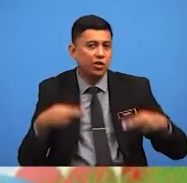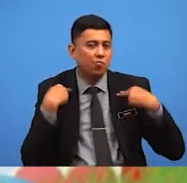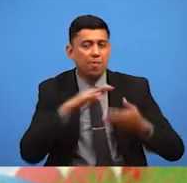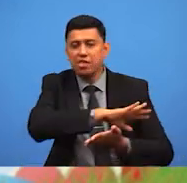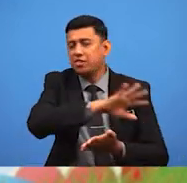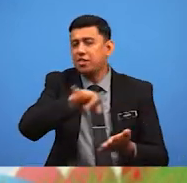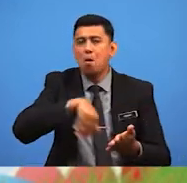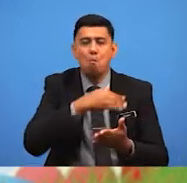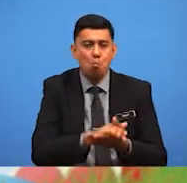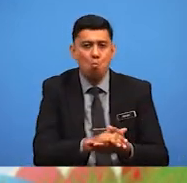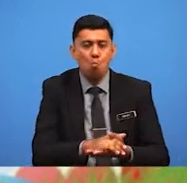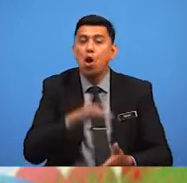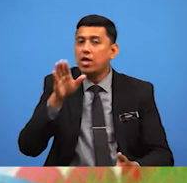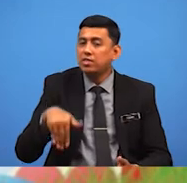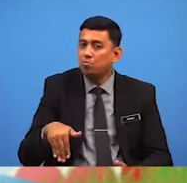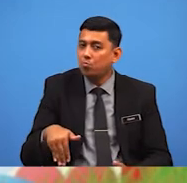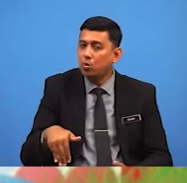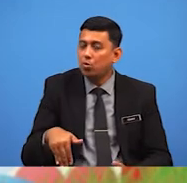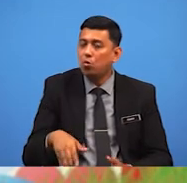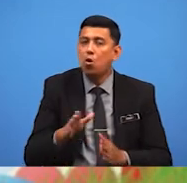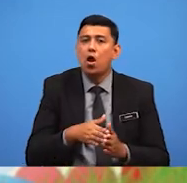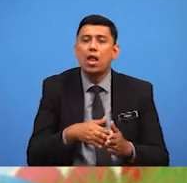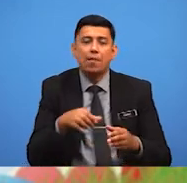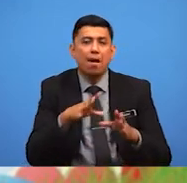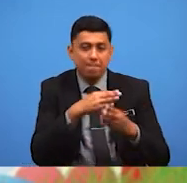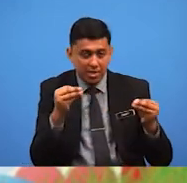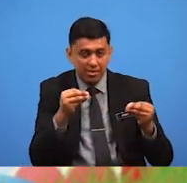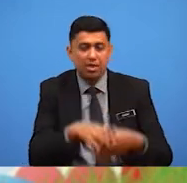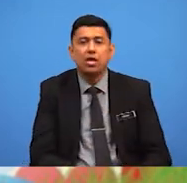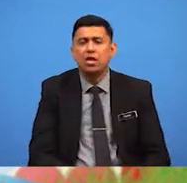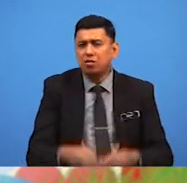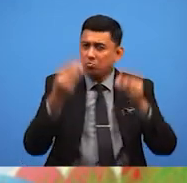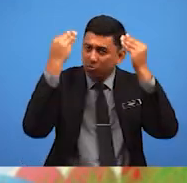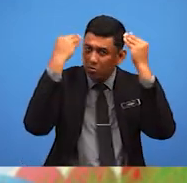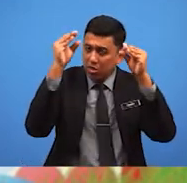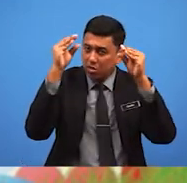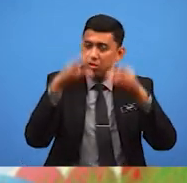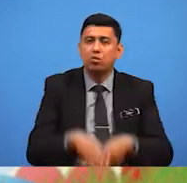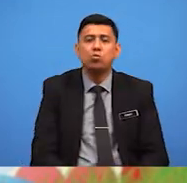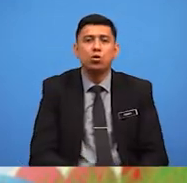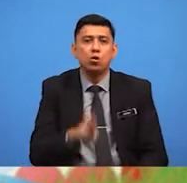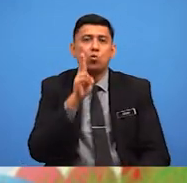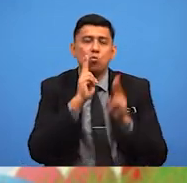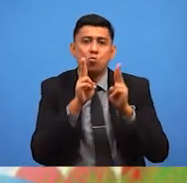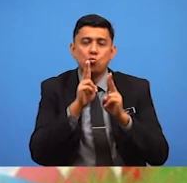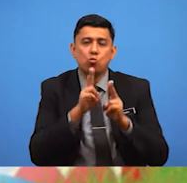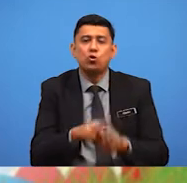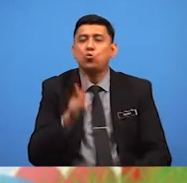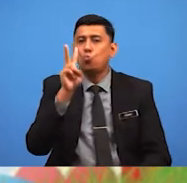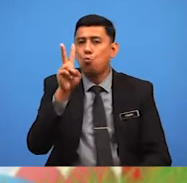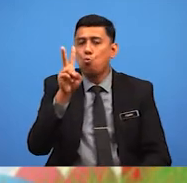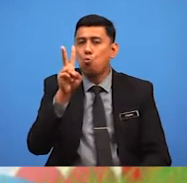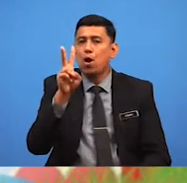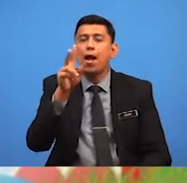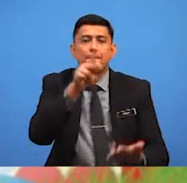semua. Sebelum cikgu mengundurkan diri, cikgu ingin mengungkapkan dua rangkap